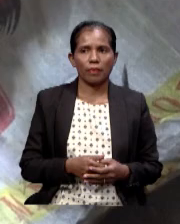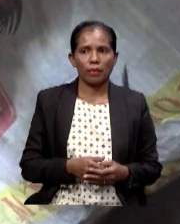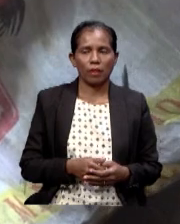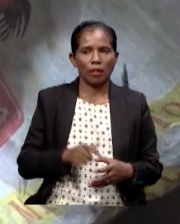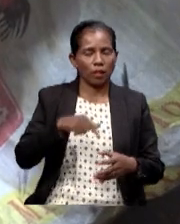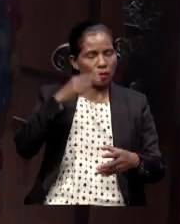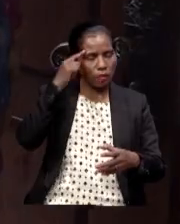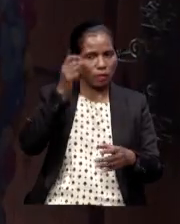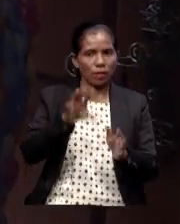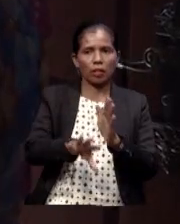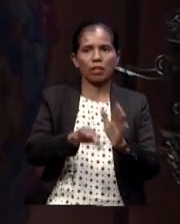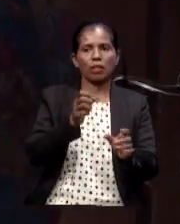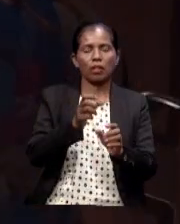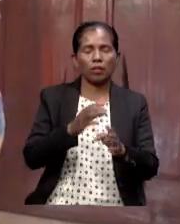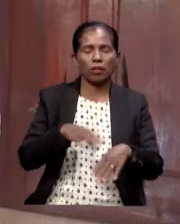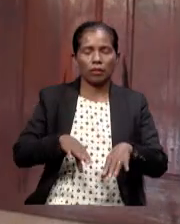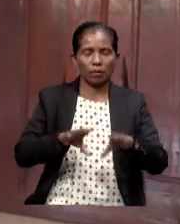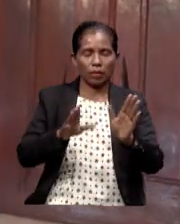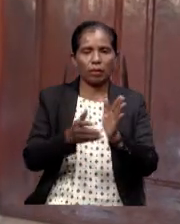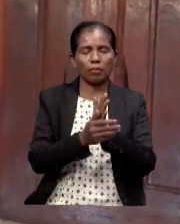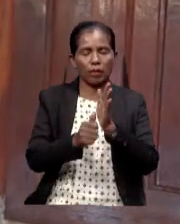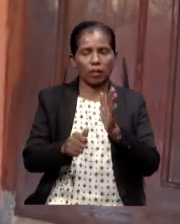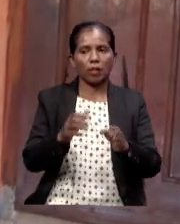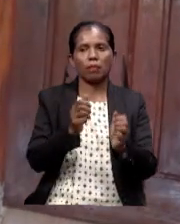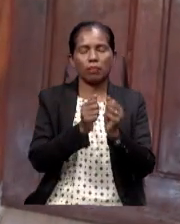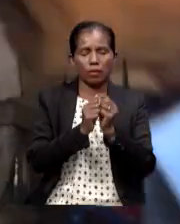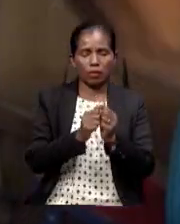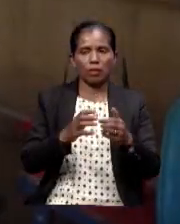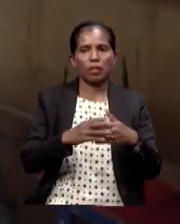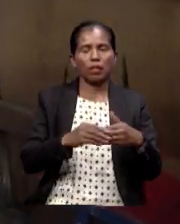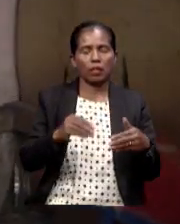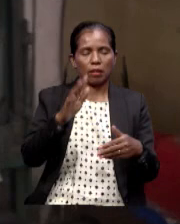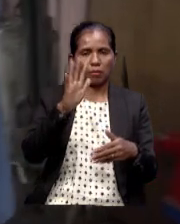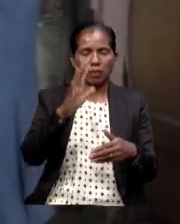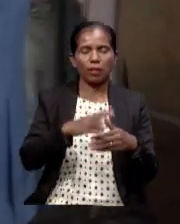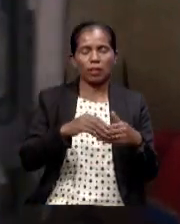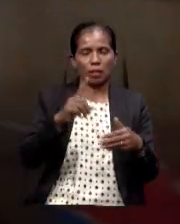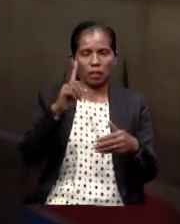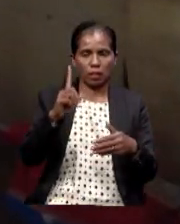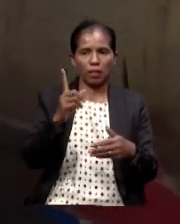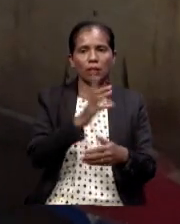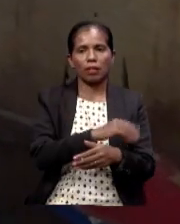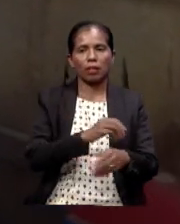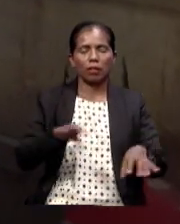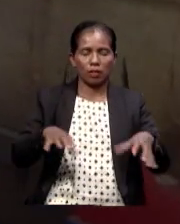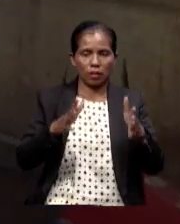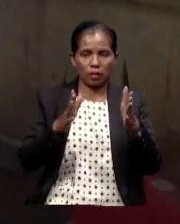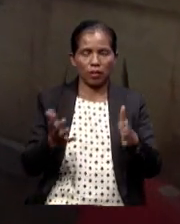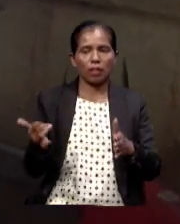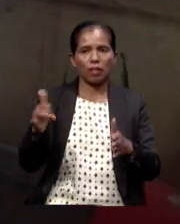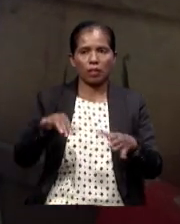grup prefere hetan usifan mina nu no dosi hamutuk dolar amerikanu ring idaresin no total trabalhador